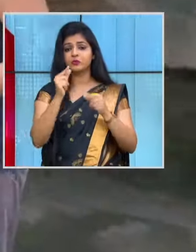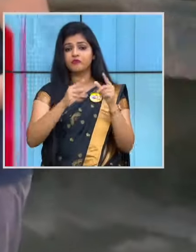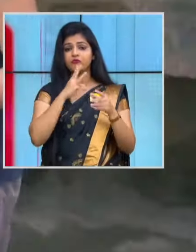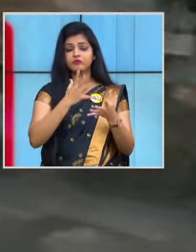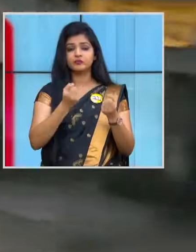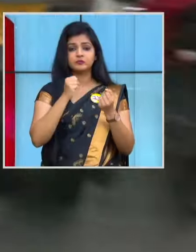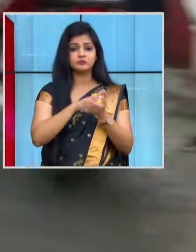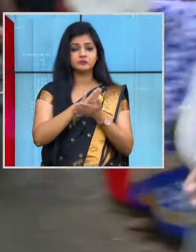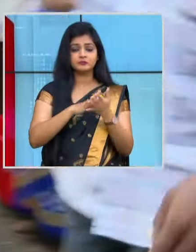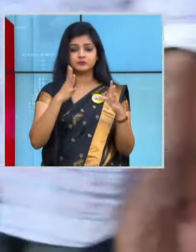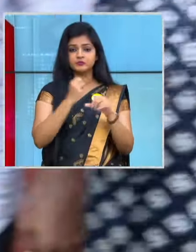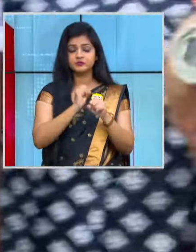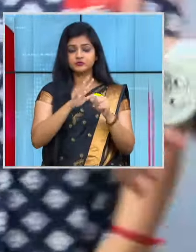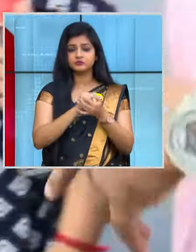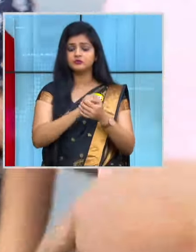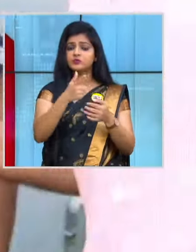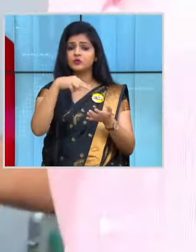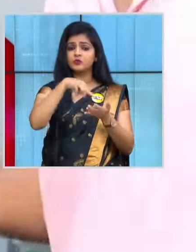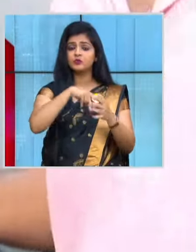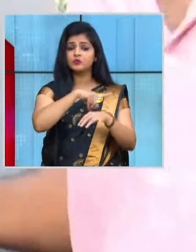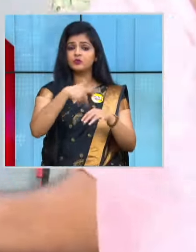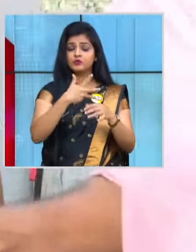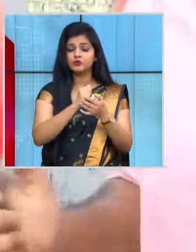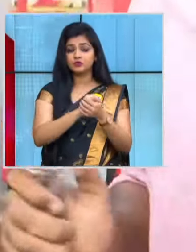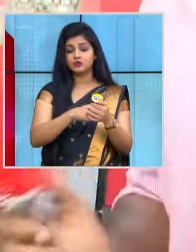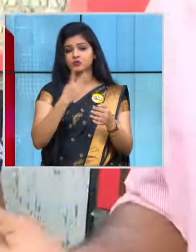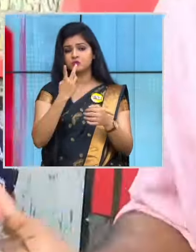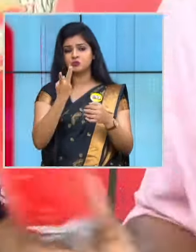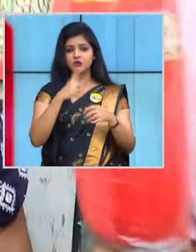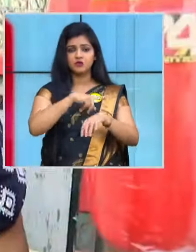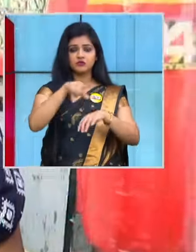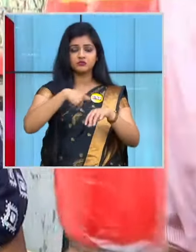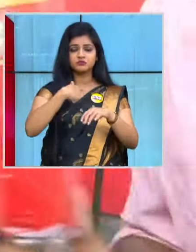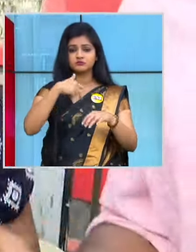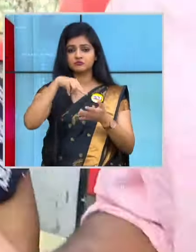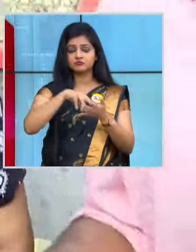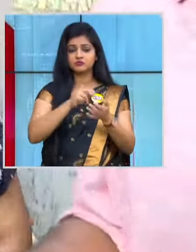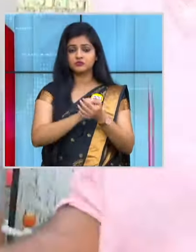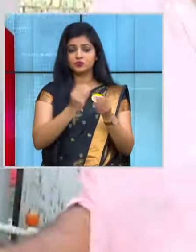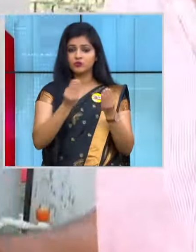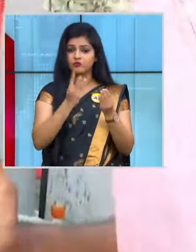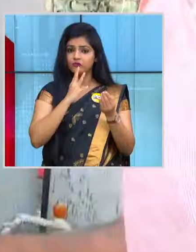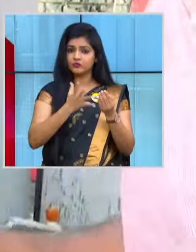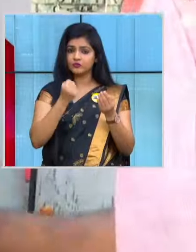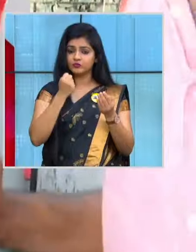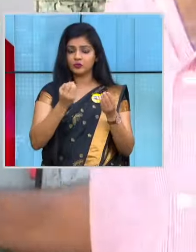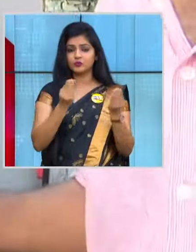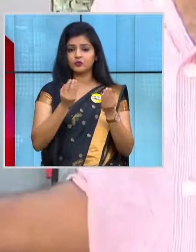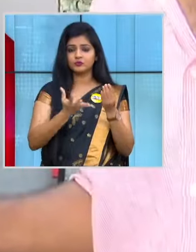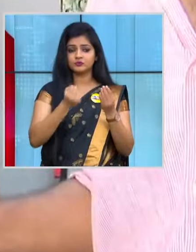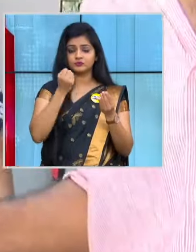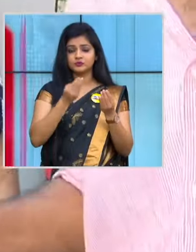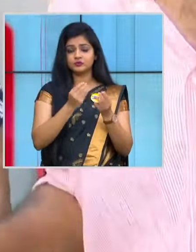ചേച്ചി, എത്ര നേരമായിട്ടാണ് പാത്രങ്ങൾ ആയിട്ട് ഇവിടെ നിൽക്കുന്നത്? 2-3 മണിക്കൂർ വരും. ആയി അല്ലേ? കിട്ടിയോ കുറച്ച് വെള്ളം? കുറച്ച് കിട്ടി.